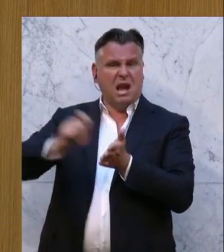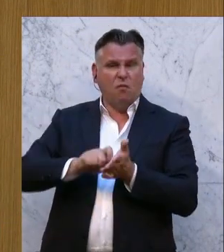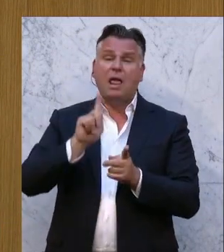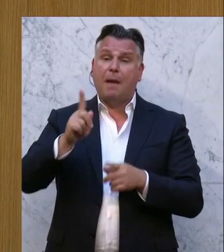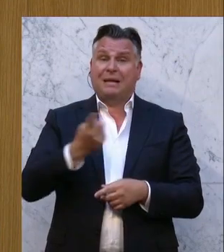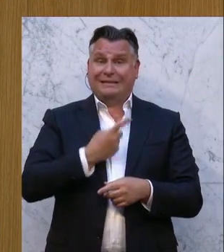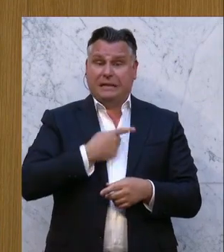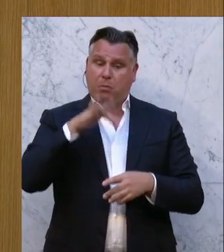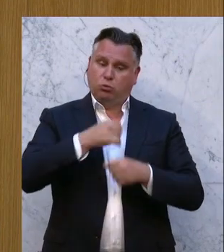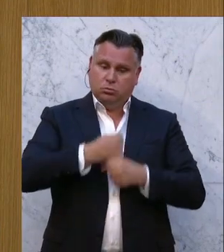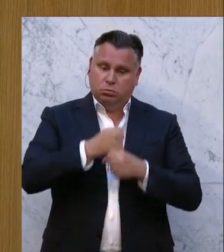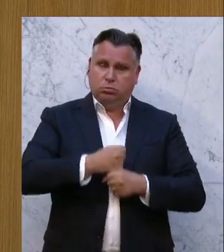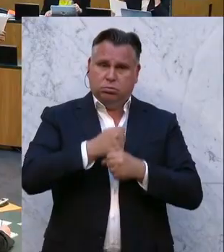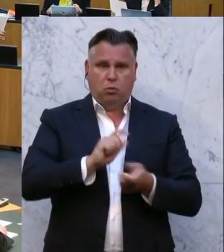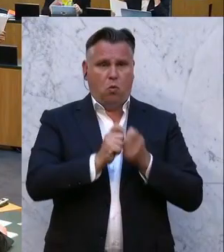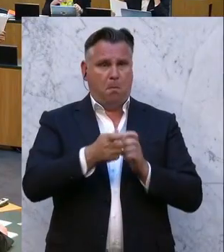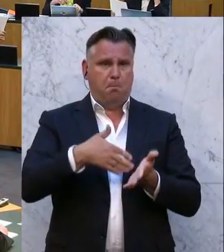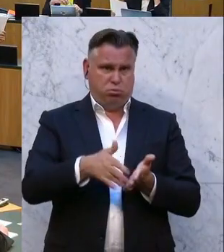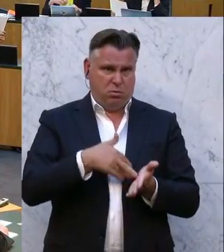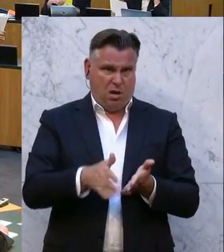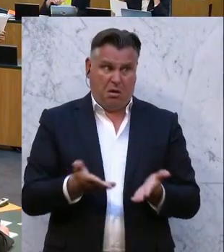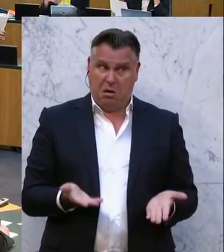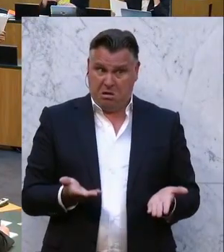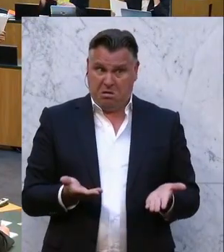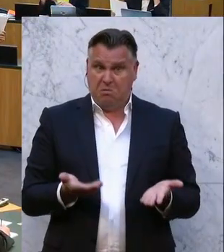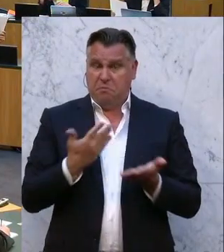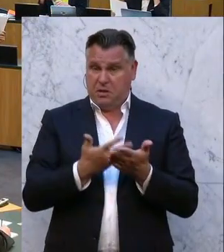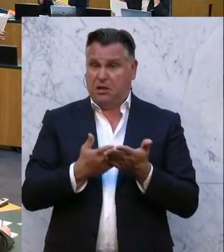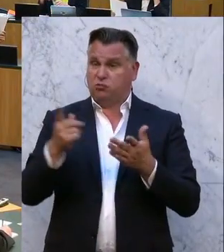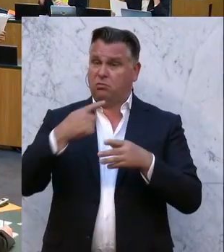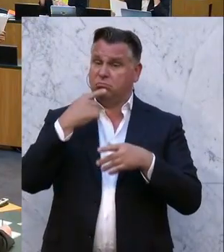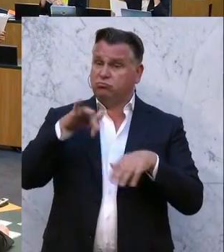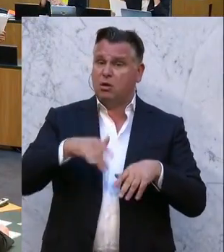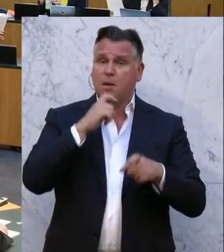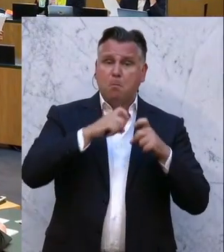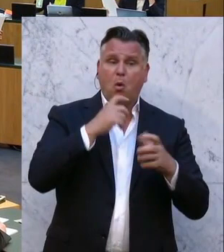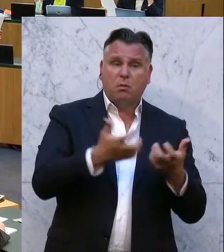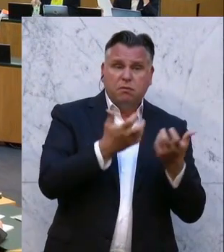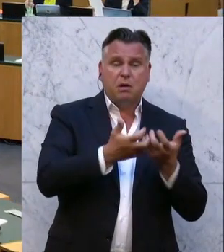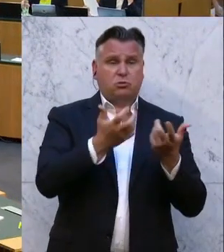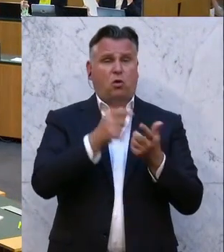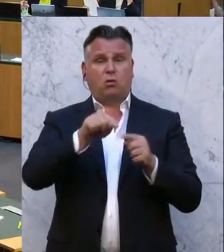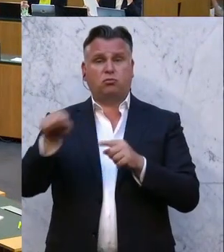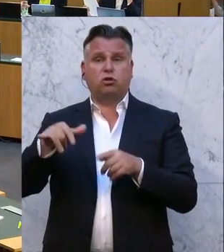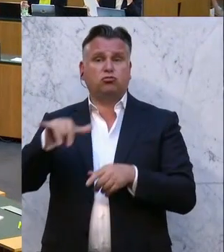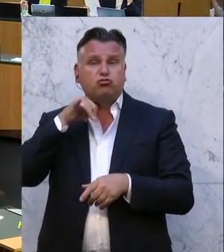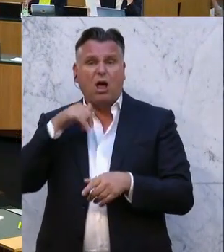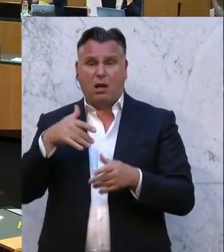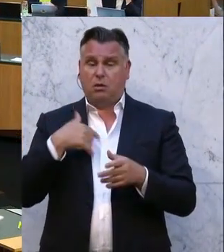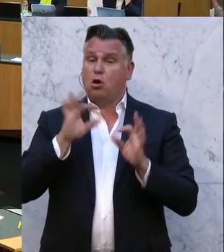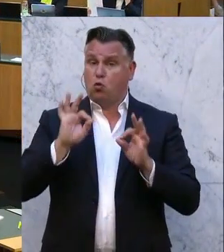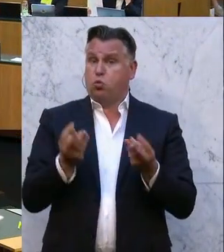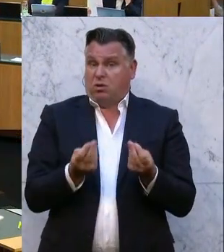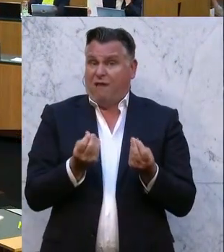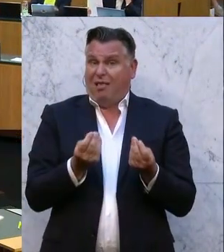selbst zur Butter stampfen. Und da haben wir aber eine Welt, wo wir Schlachthöfe haben, Molkereien, Verarbeitungsbetriebe, wo wir höchste Qualität erzeugen